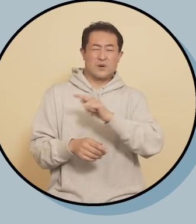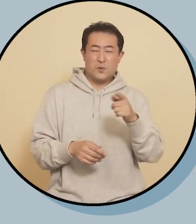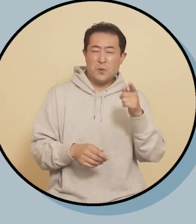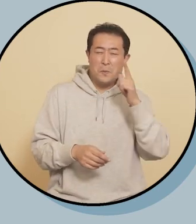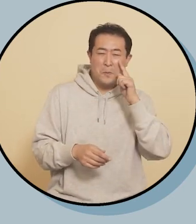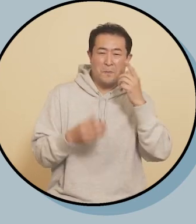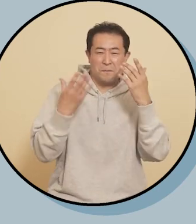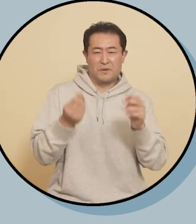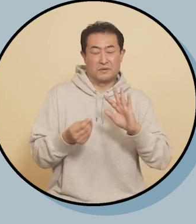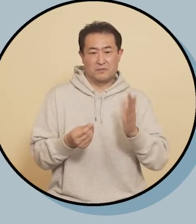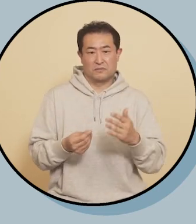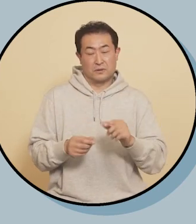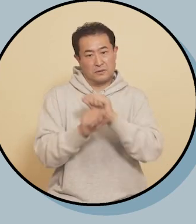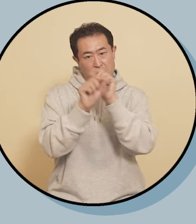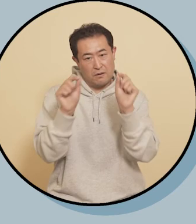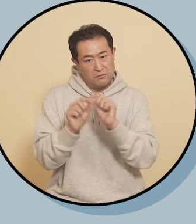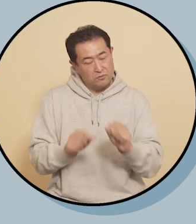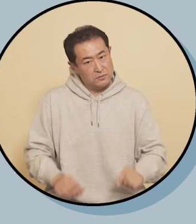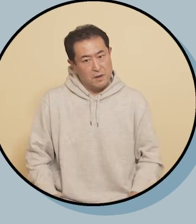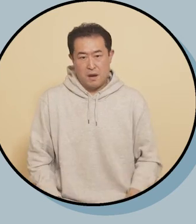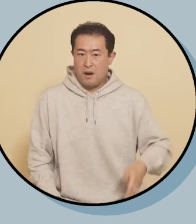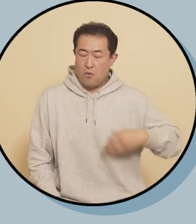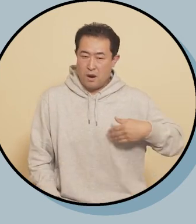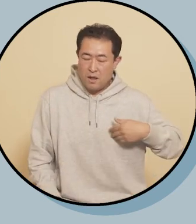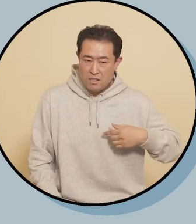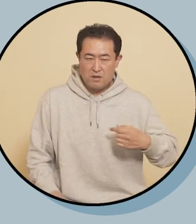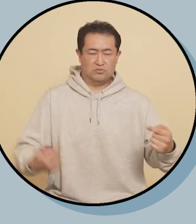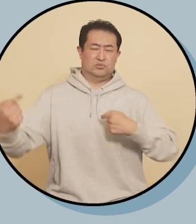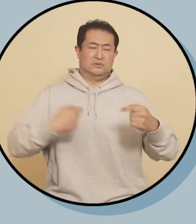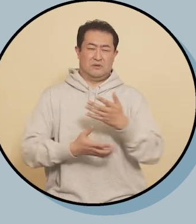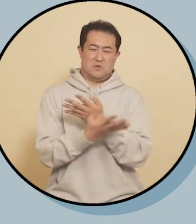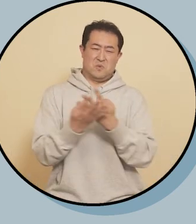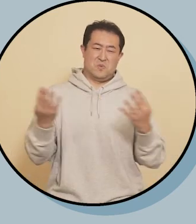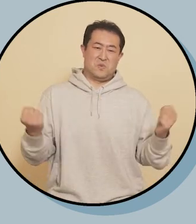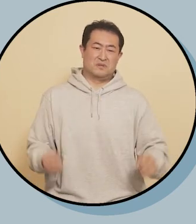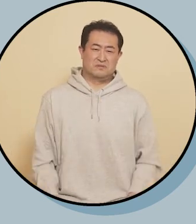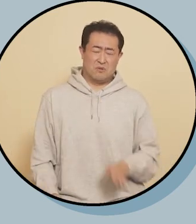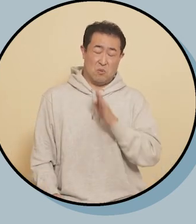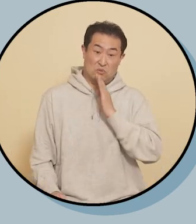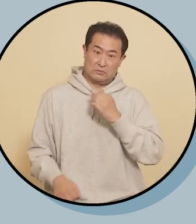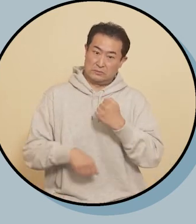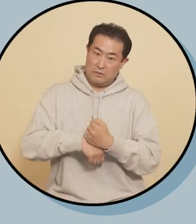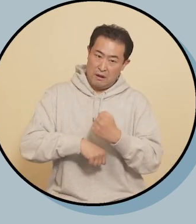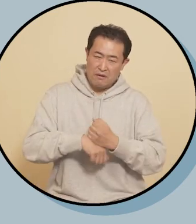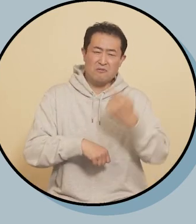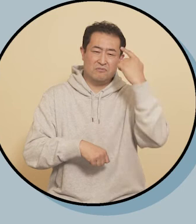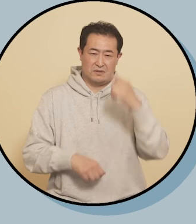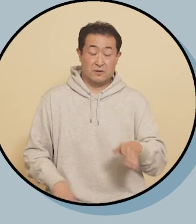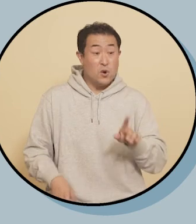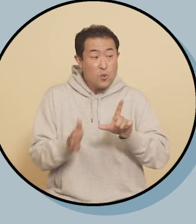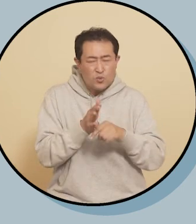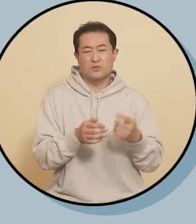ほど休憩を入れながら映画を見るとそういう取り組むならやってみたんですけども結局やっぱりなかなかわからないという批判がすごくはで